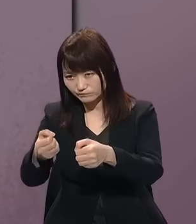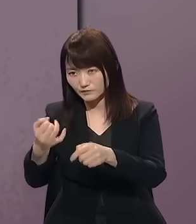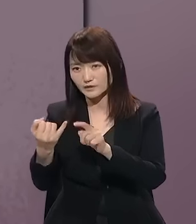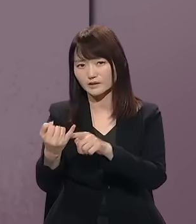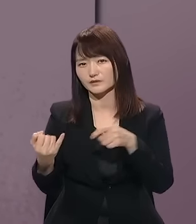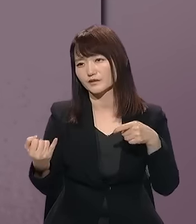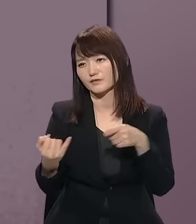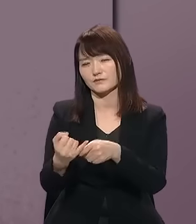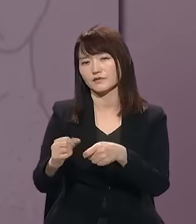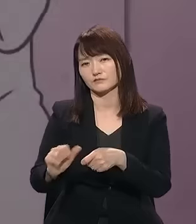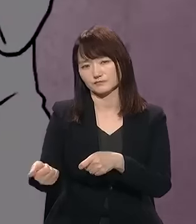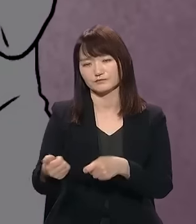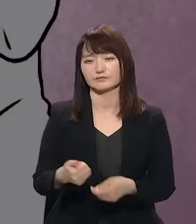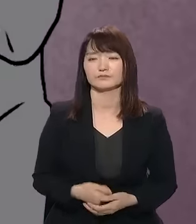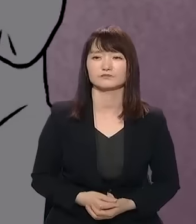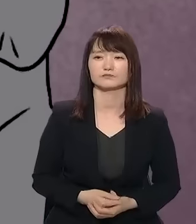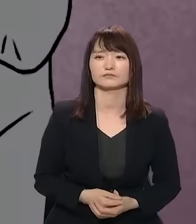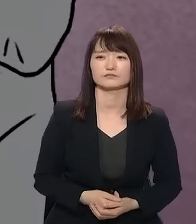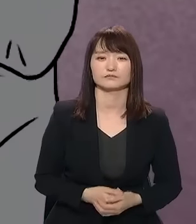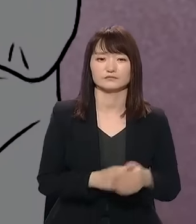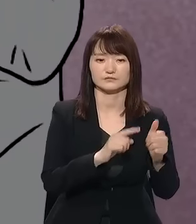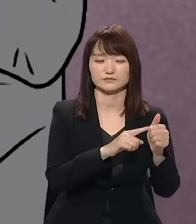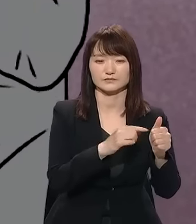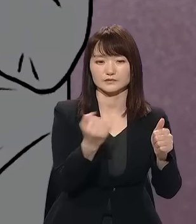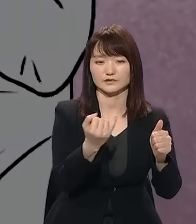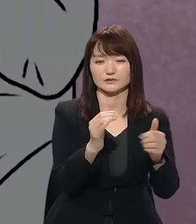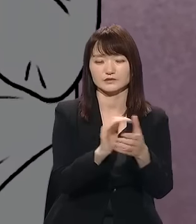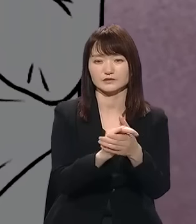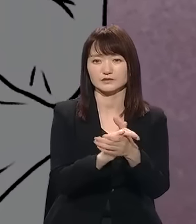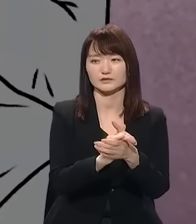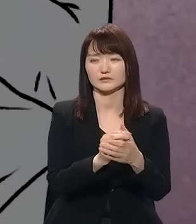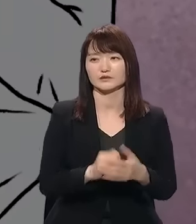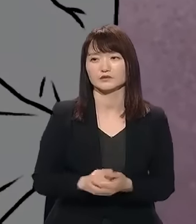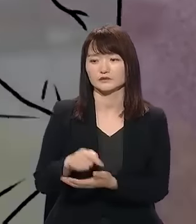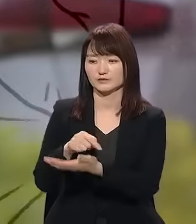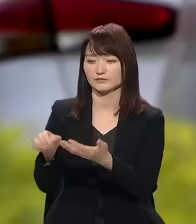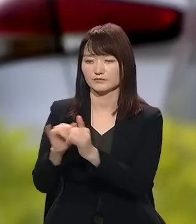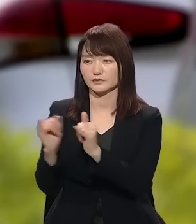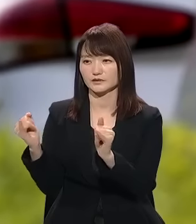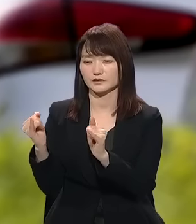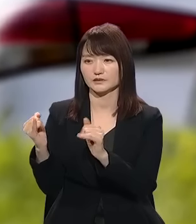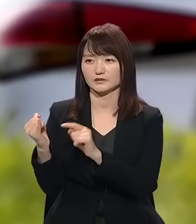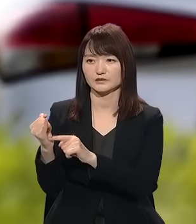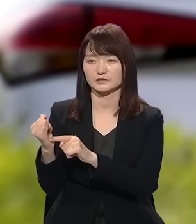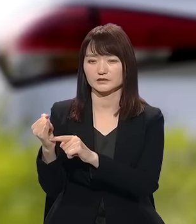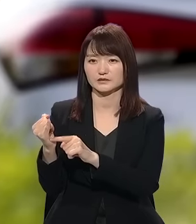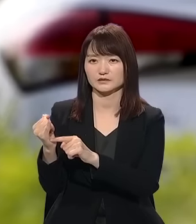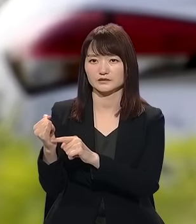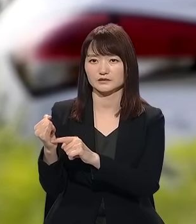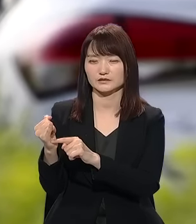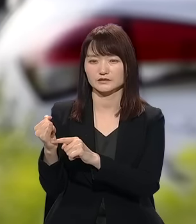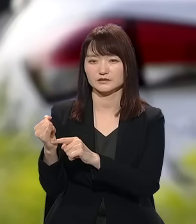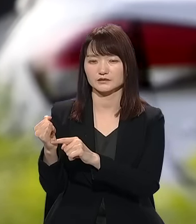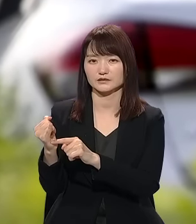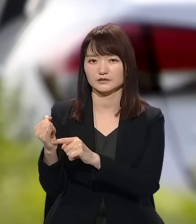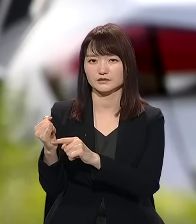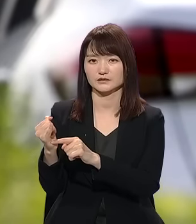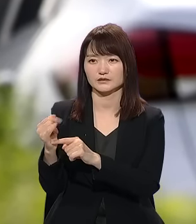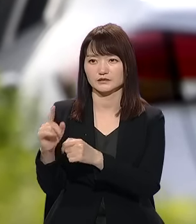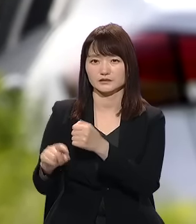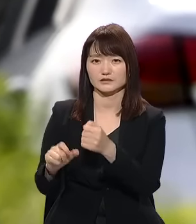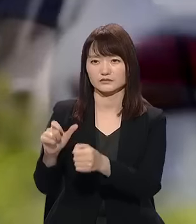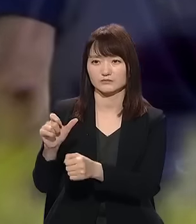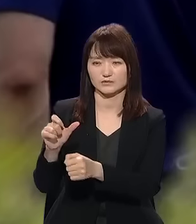합니다 자이 가해자의 여자친구 그러니까 고인의 피해자의 15년이 동생도 그 현장에 같이 있었다는 거 아닙니까